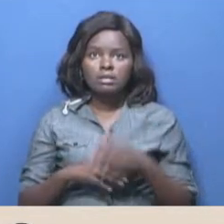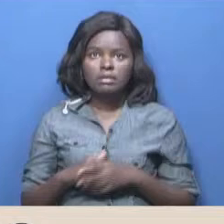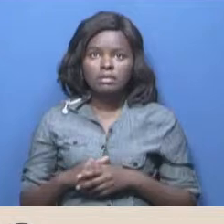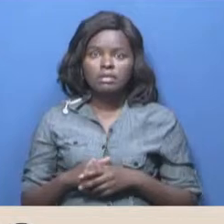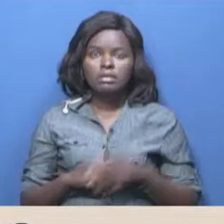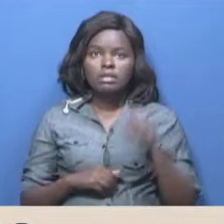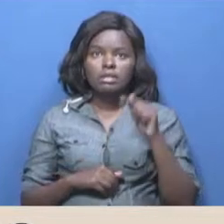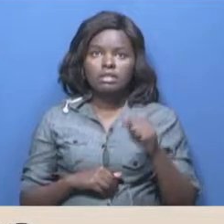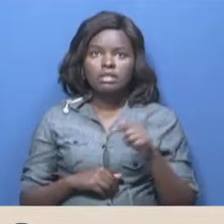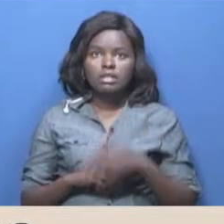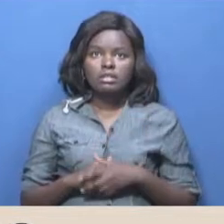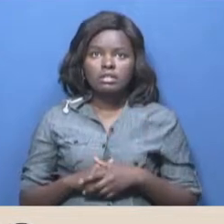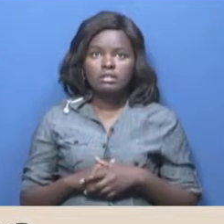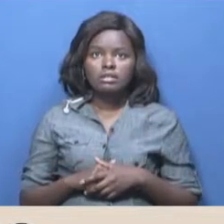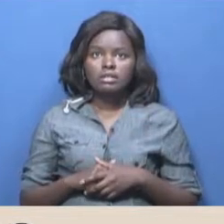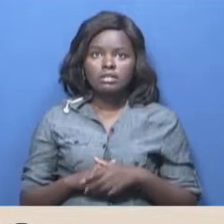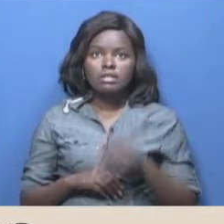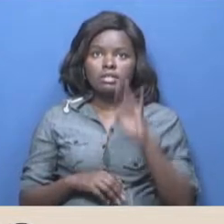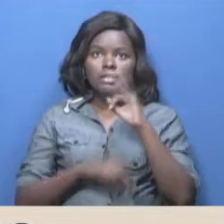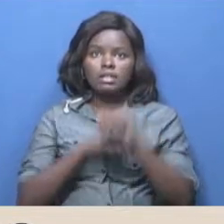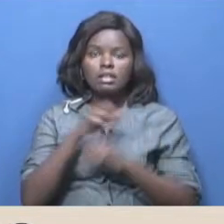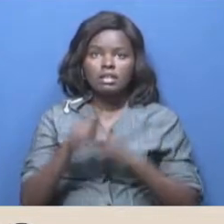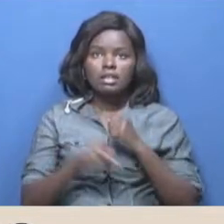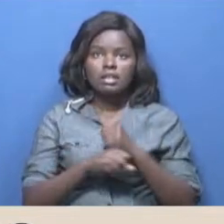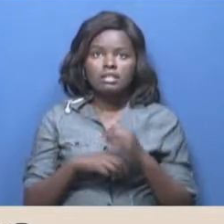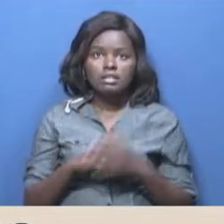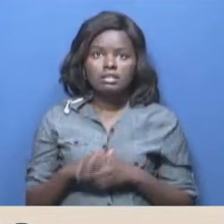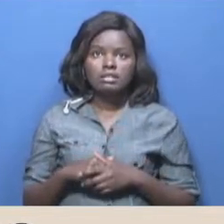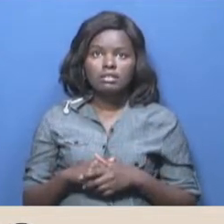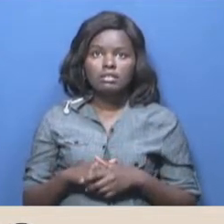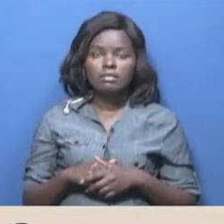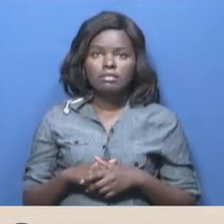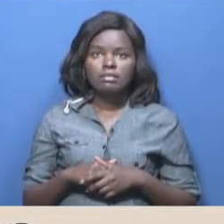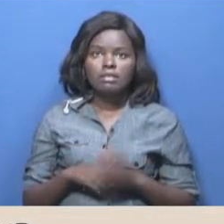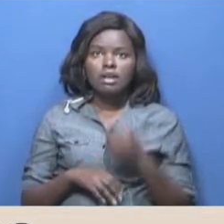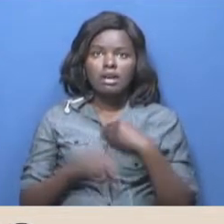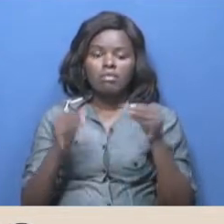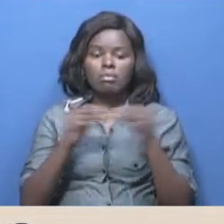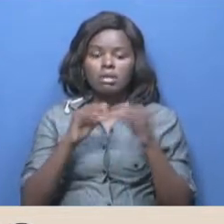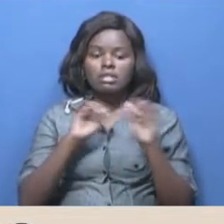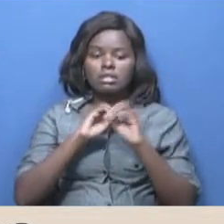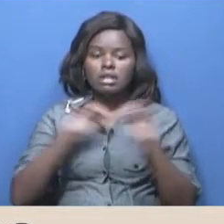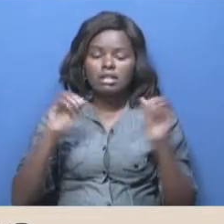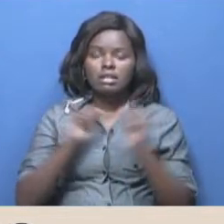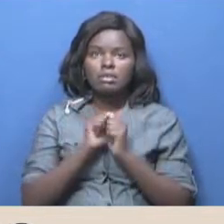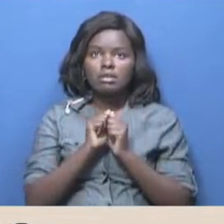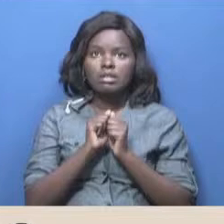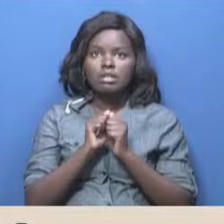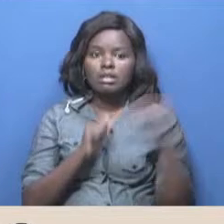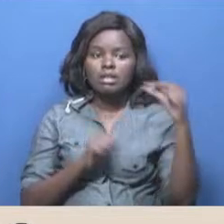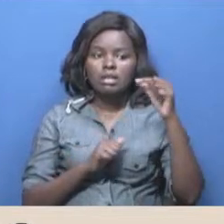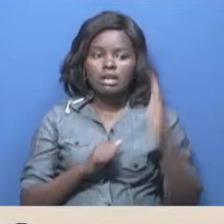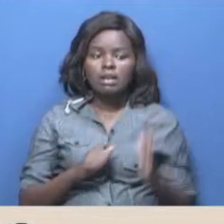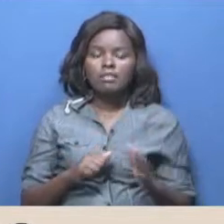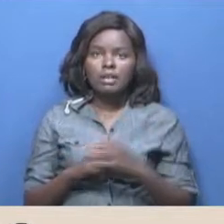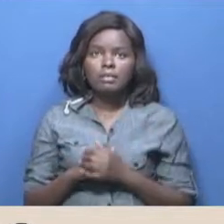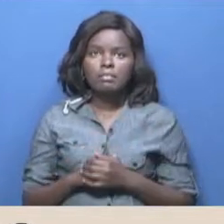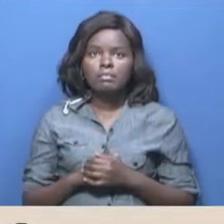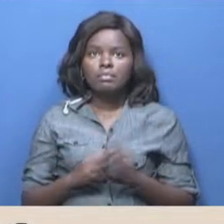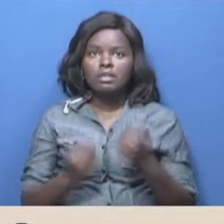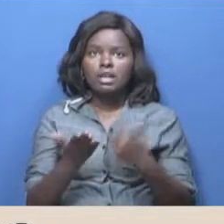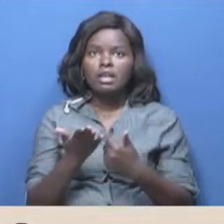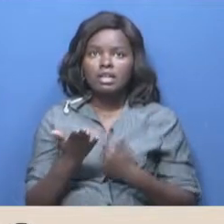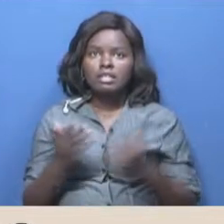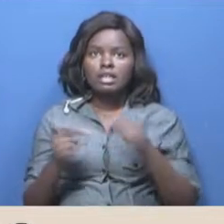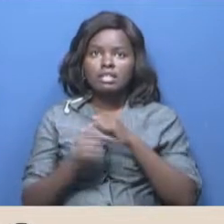ni mwaka wetu takriban watatu hatujaweza kukaa na kiongozi wa kaunti ambaye ni gavana kuweza